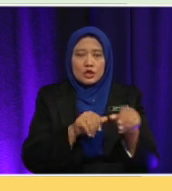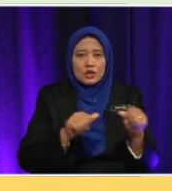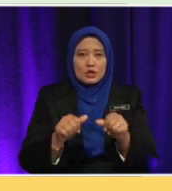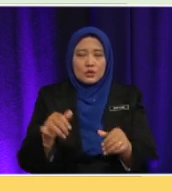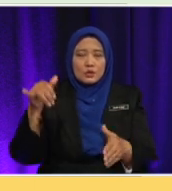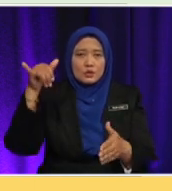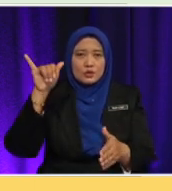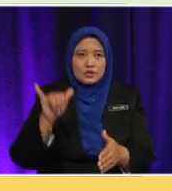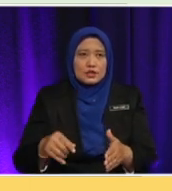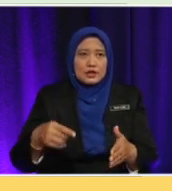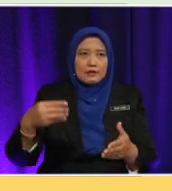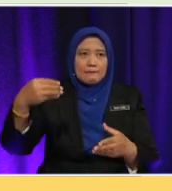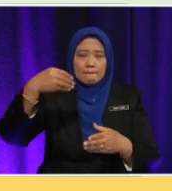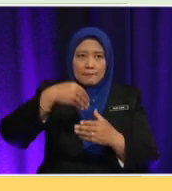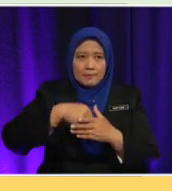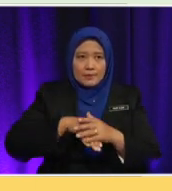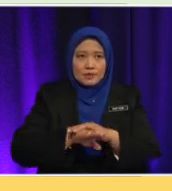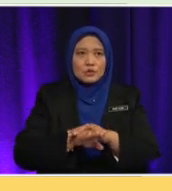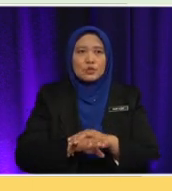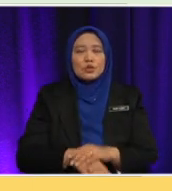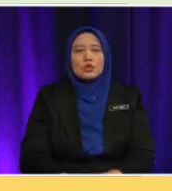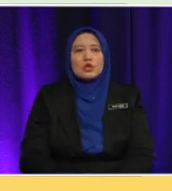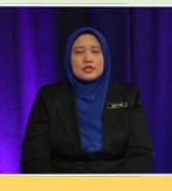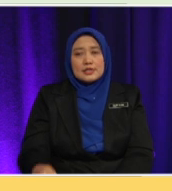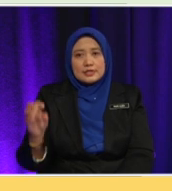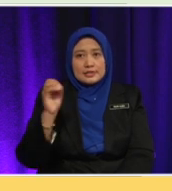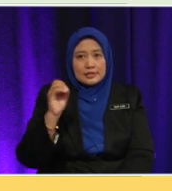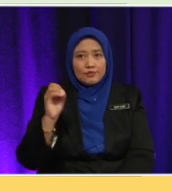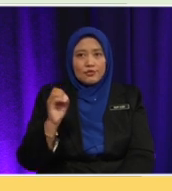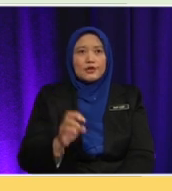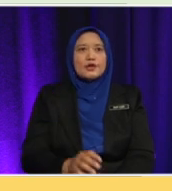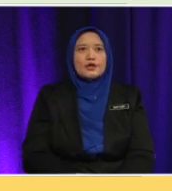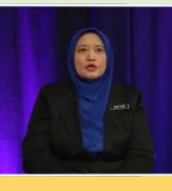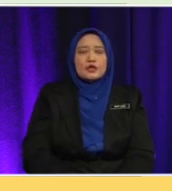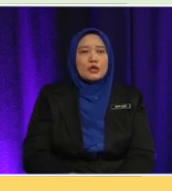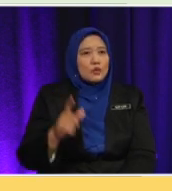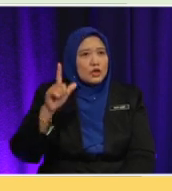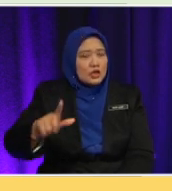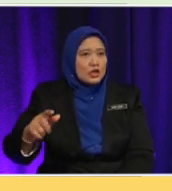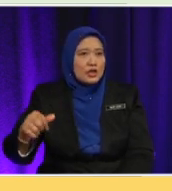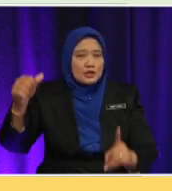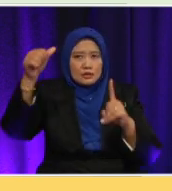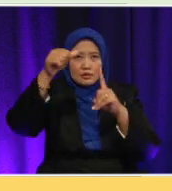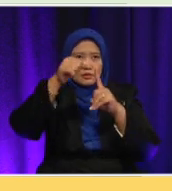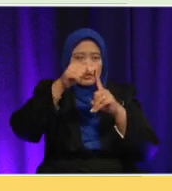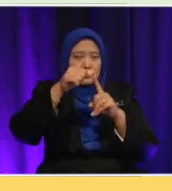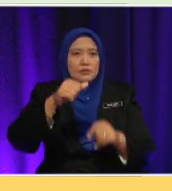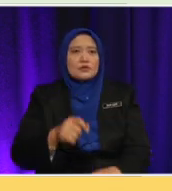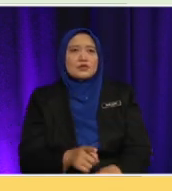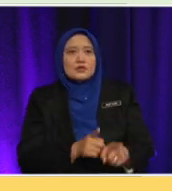Oke arus yang masuk tengok anak panah yang masuk tuh satu dua tiga